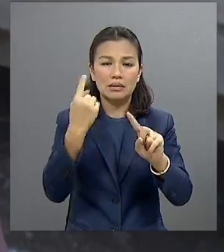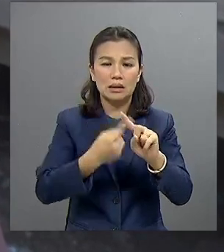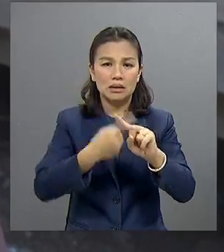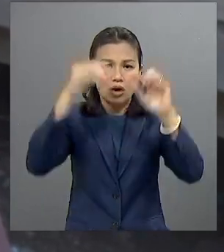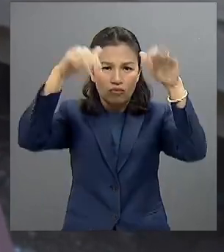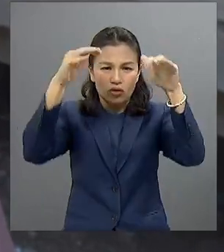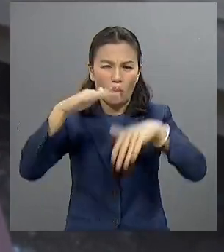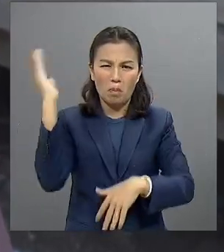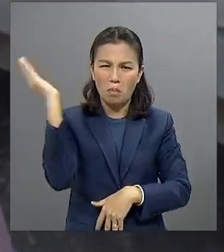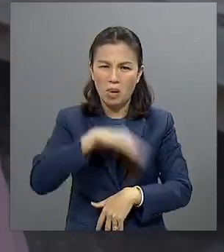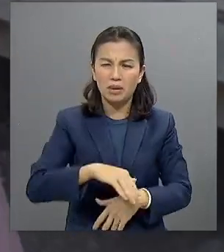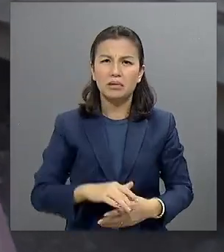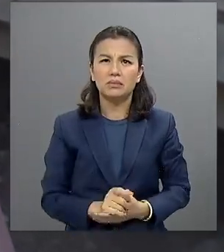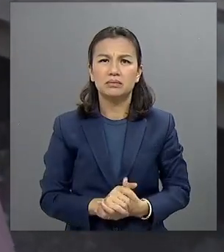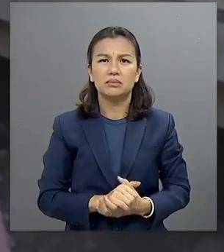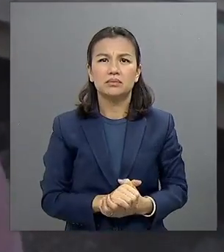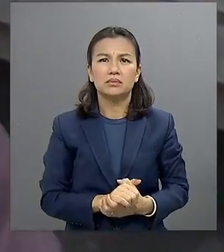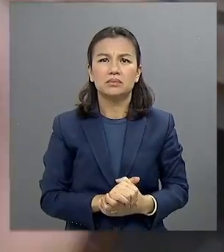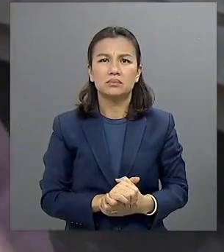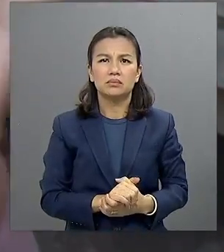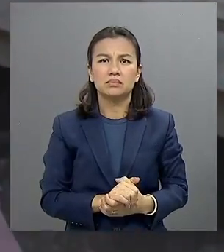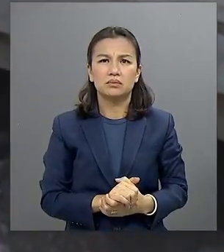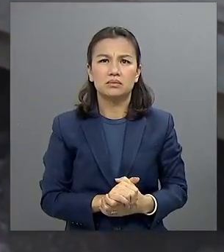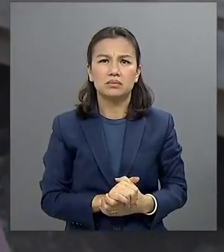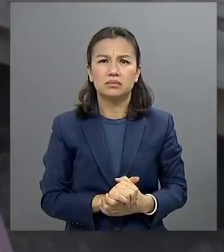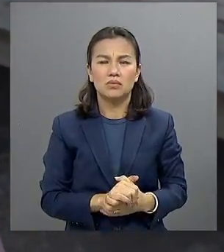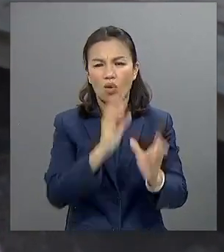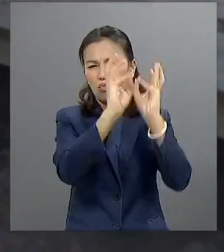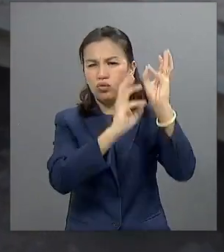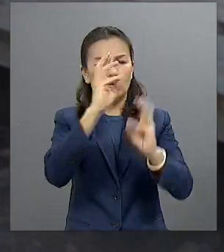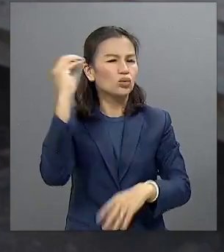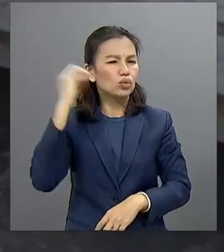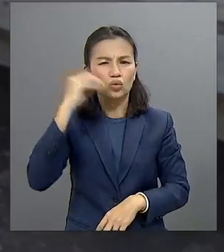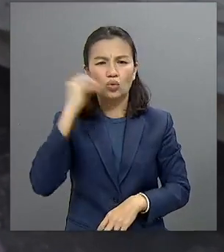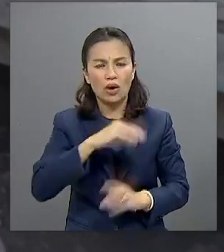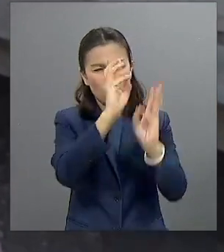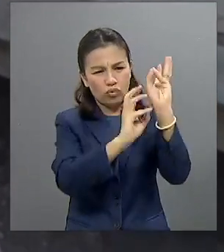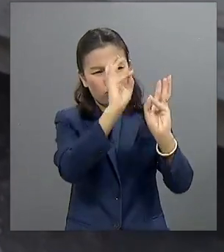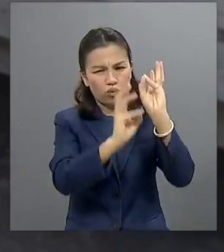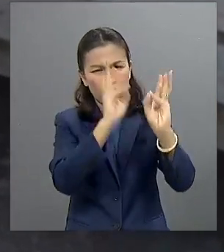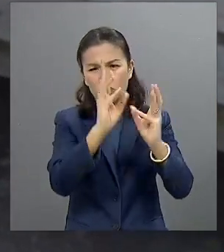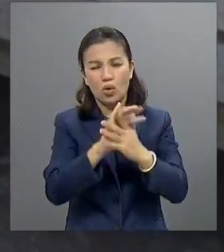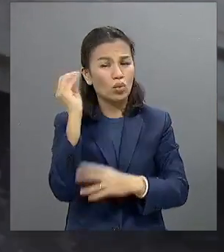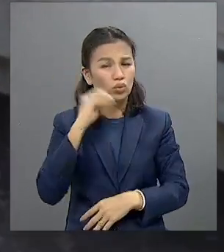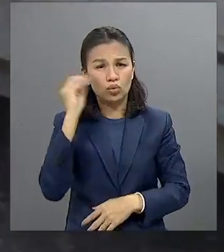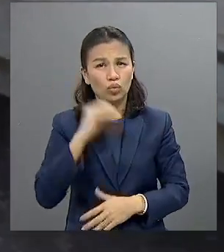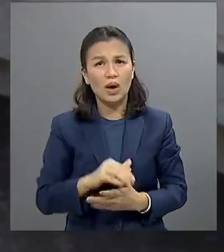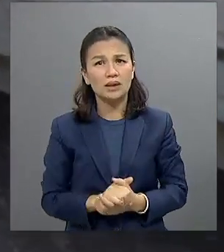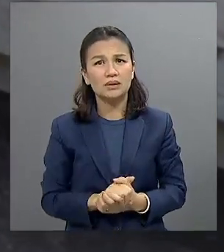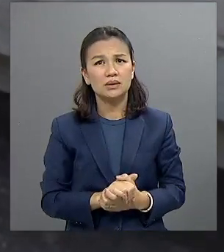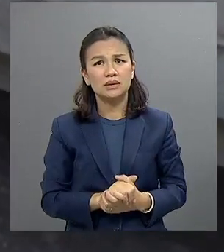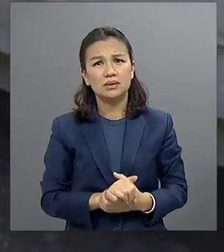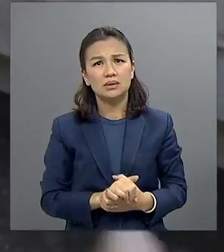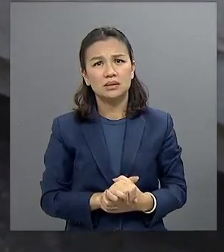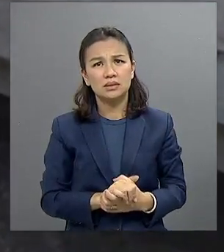มีกลิ่นเหม็นมาละเริ่มมีกลิ่นเหม็นมาละก็ฝุ่นละอองนี่ทุกวันไม่มียกเว้นมาทุกวันฝุ่นละอองเพราะว่าปี